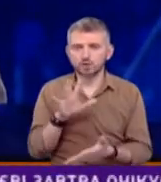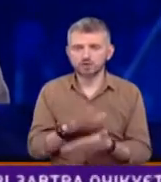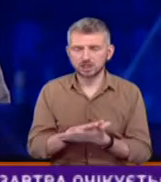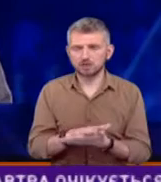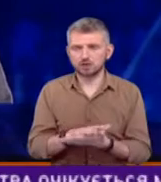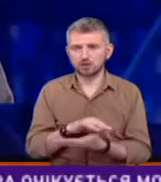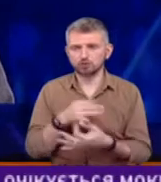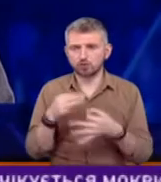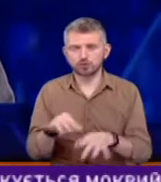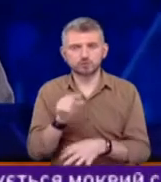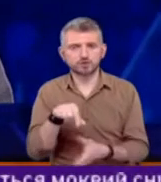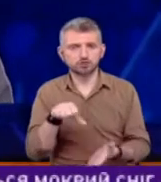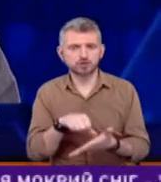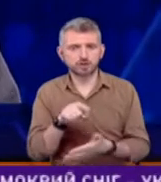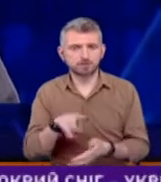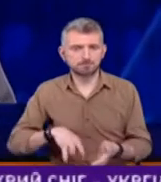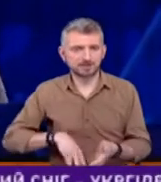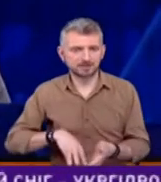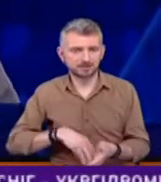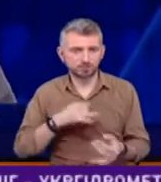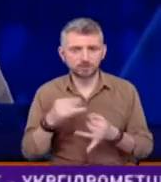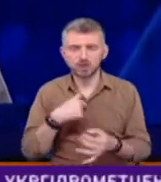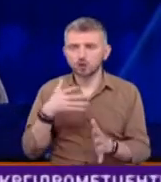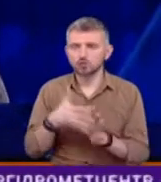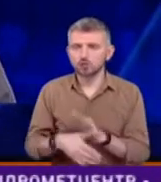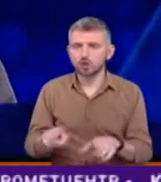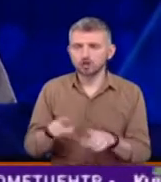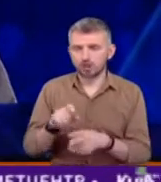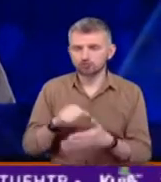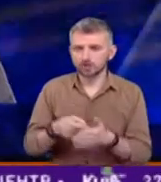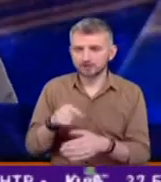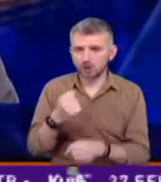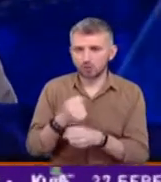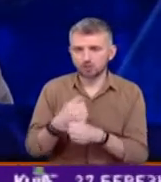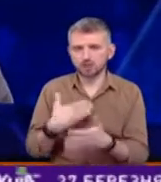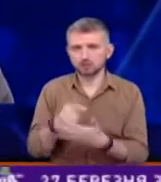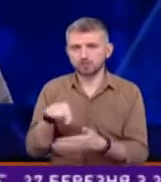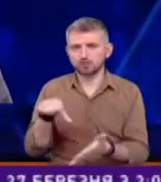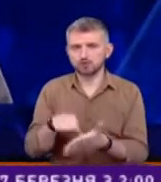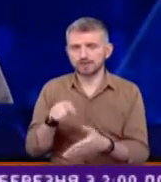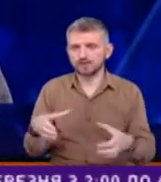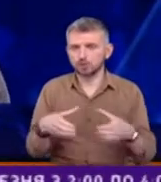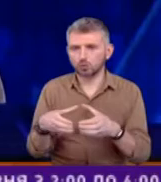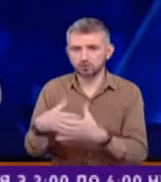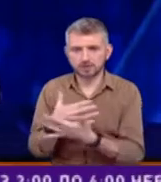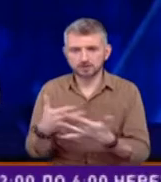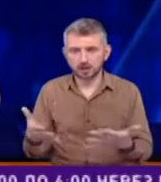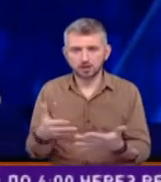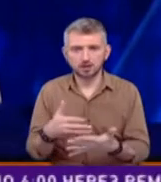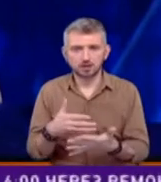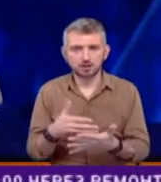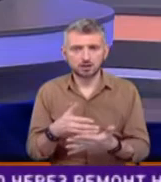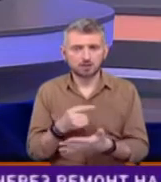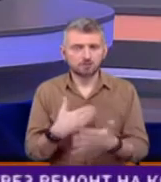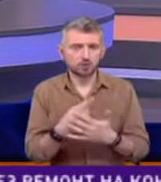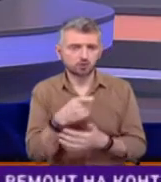безлімітний доступ. Ну, він же ж учасник цих мінських груп. Ну, я розумію, що так через це роблять, наче він там учасник цих груп і так далі. Але там у мене також... Там близько 100